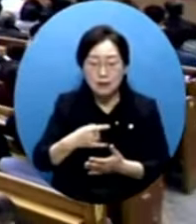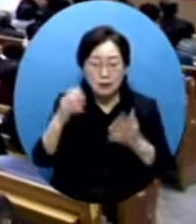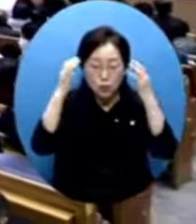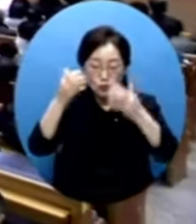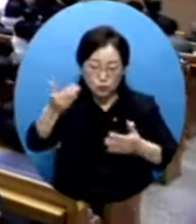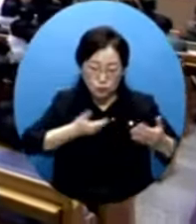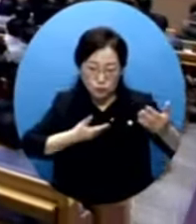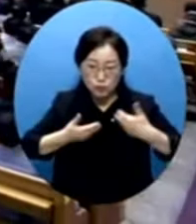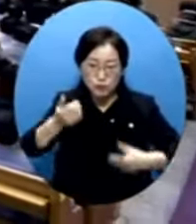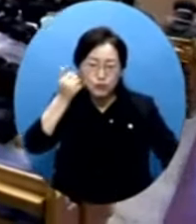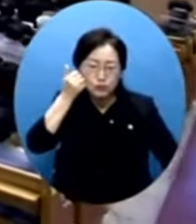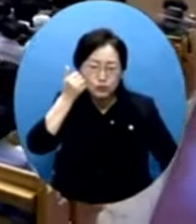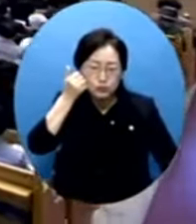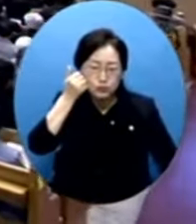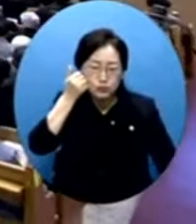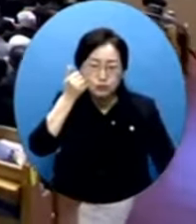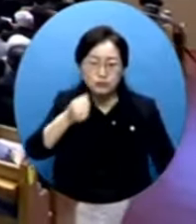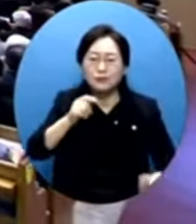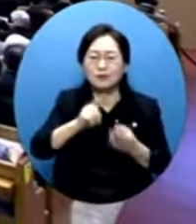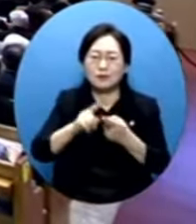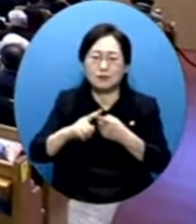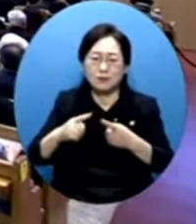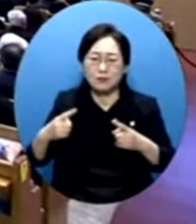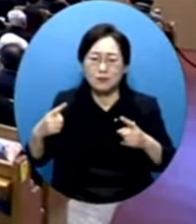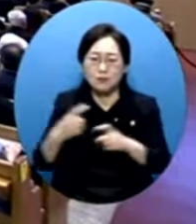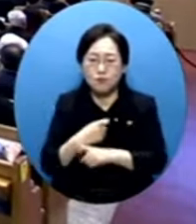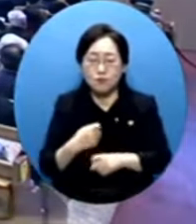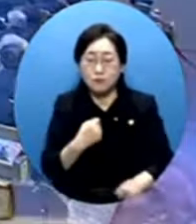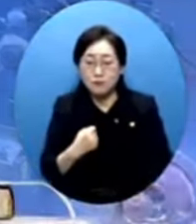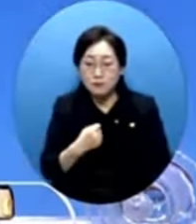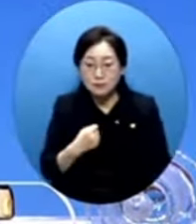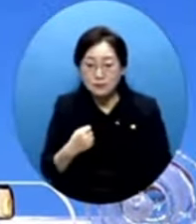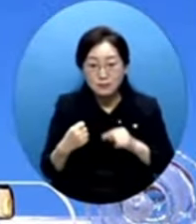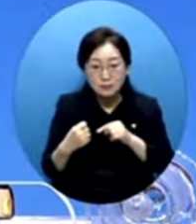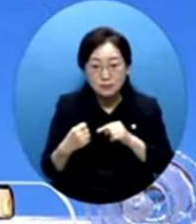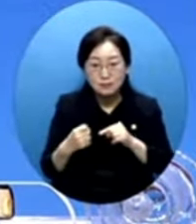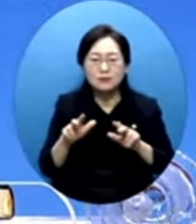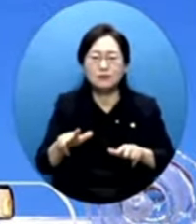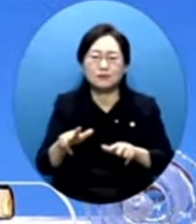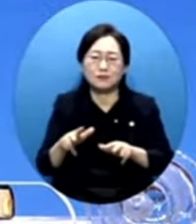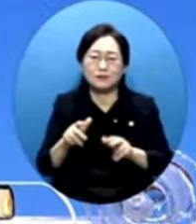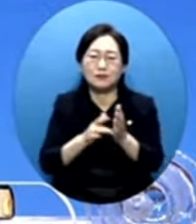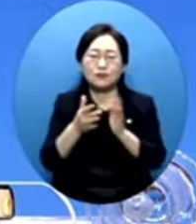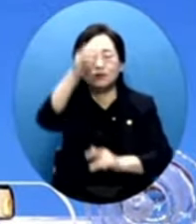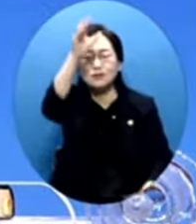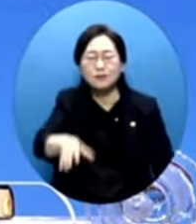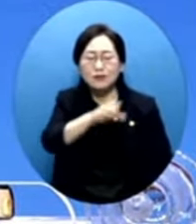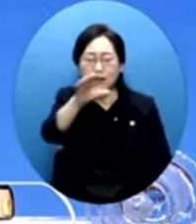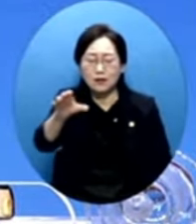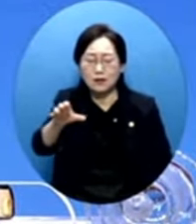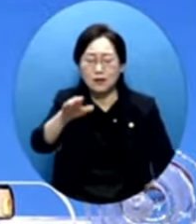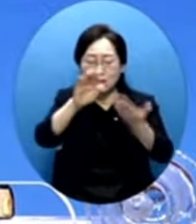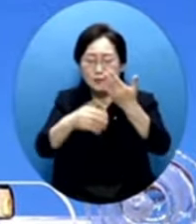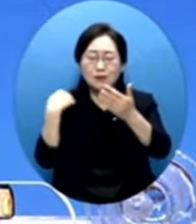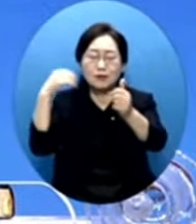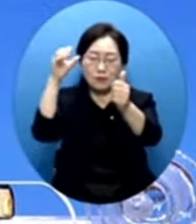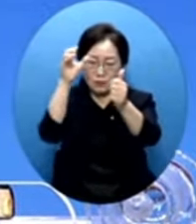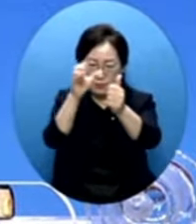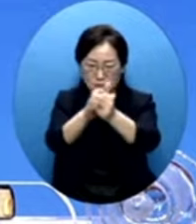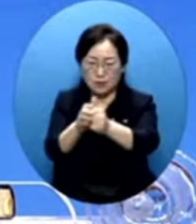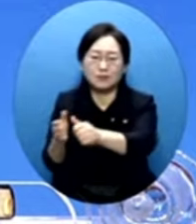대한 그런 원한이 쌓 있습니까이 시간 예수님의 십자가 다 내려놓으시기